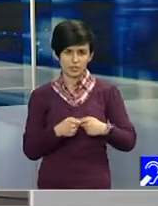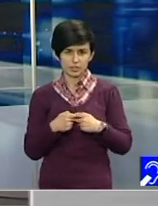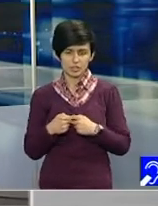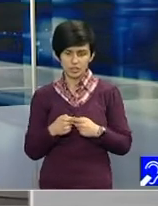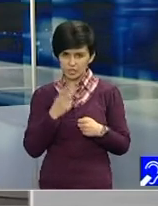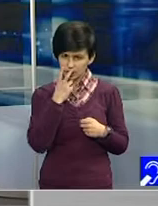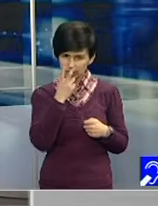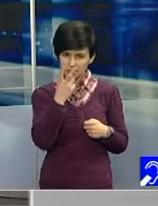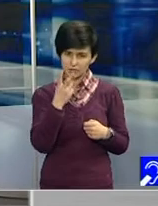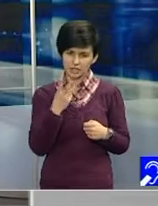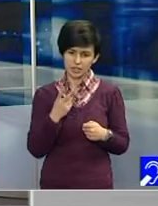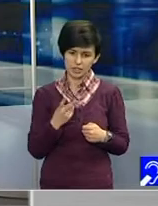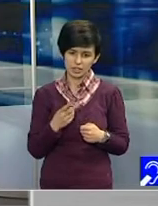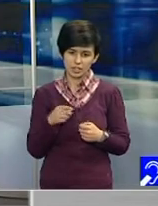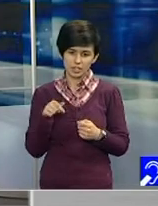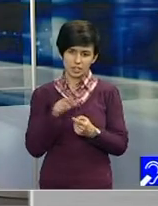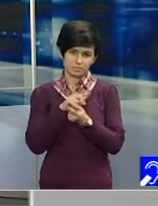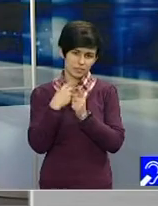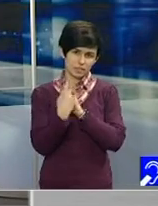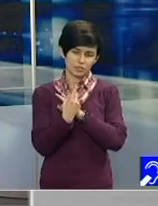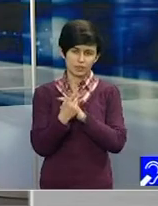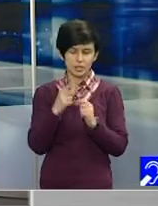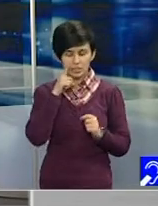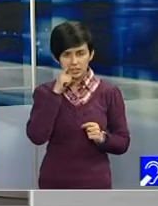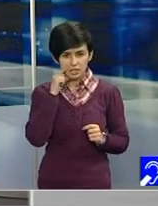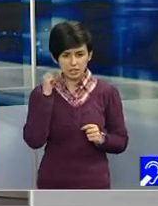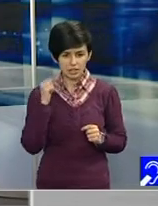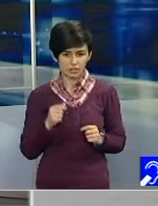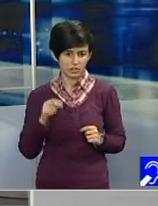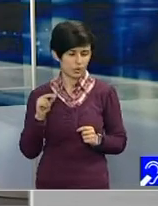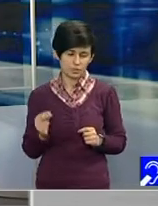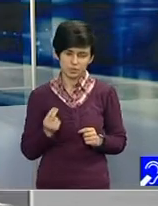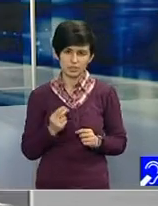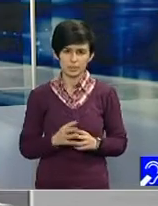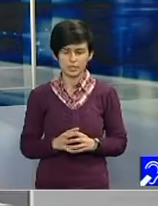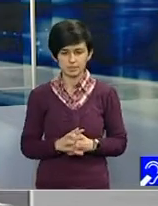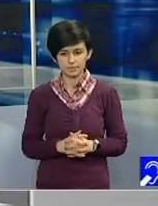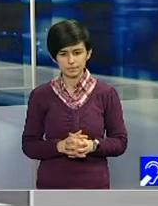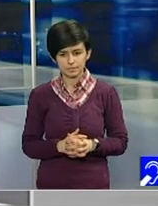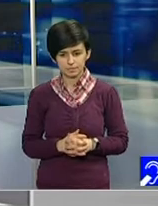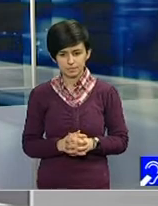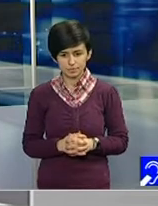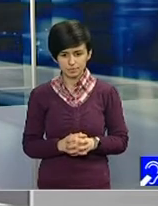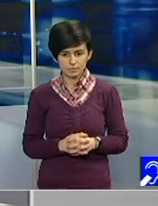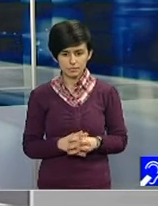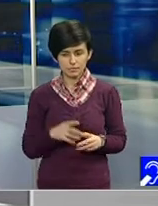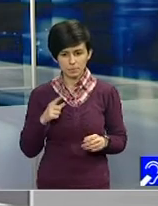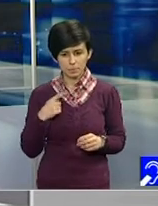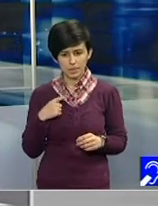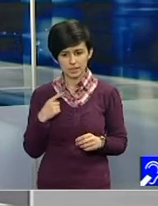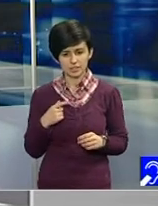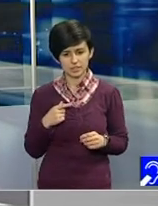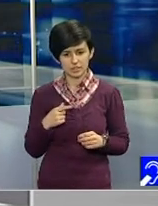că acest cancer i-a transformat în oameni extraordinari și în oameni și mai buni decât erau. Există o tendință cumva a societății de a-i